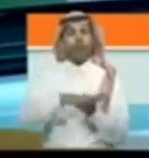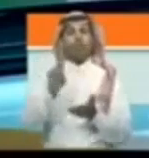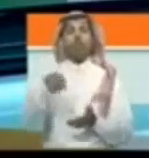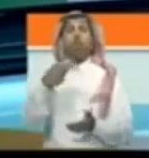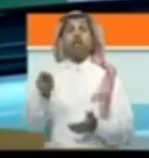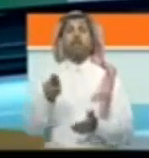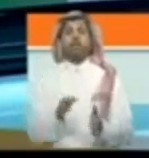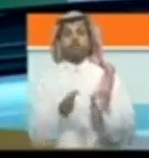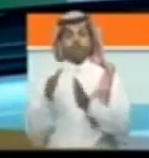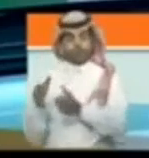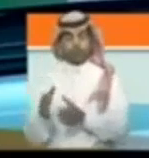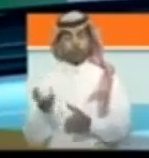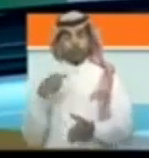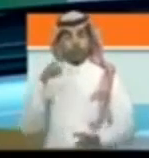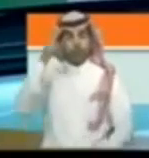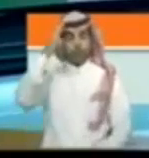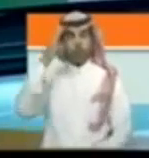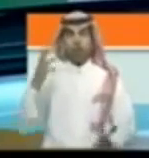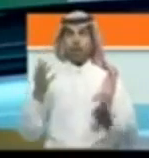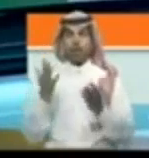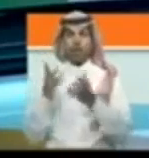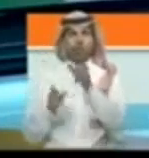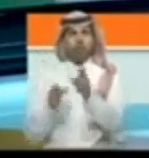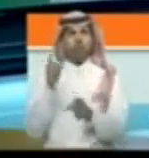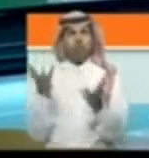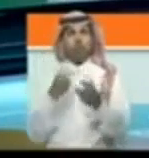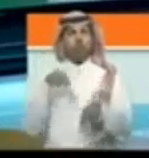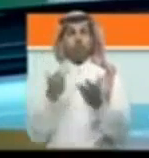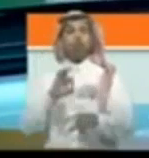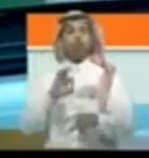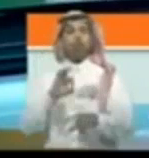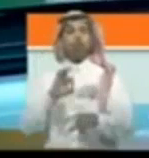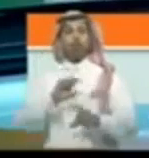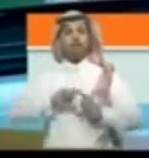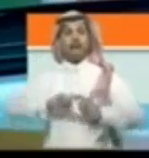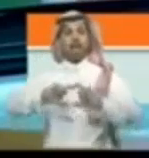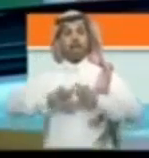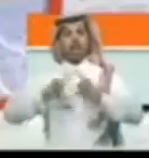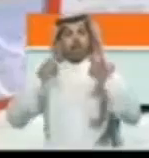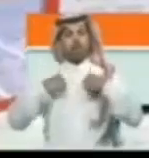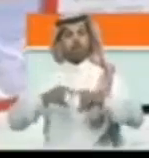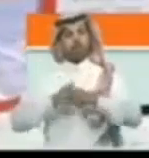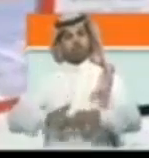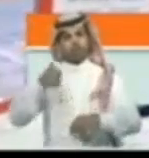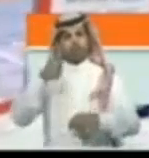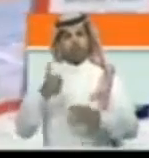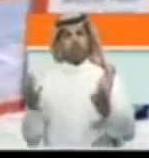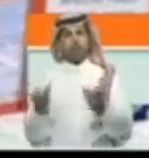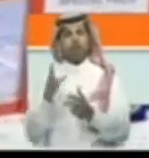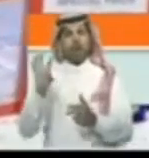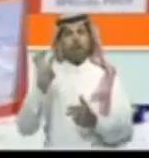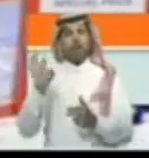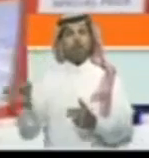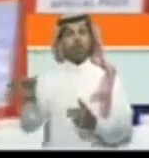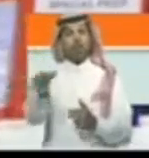2019. الطلاب السعوديون حصلوا على 38 ميدالية وجائزة دولية وسط مشاركة 1000 اختراع من 40 دولة